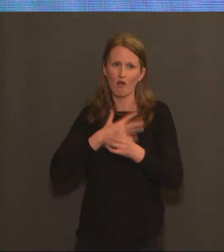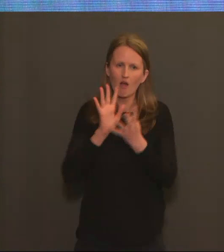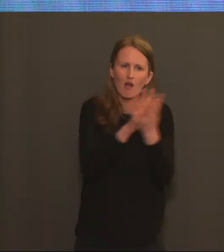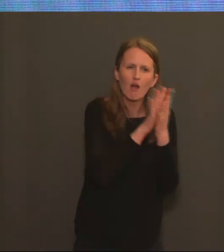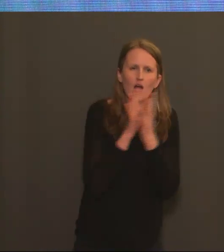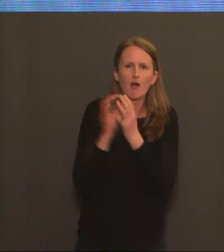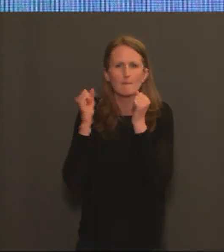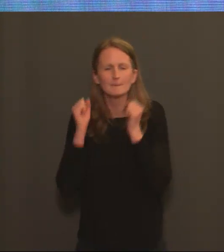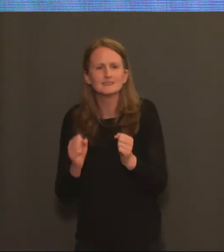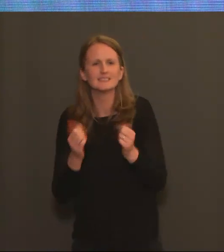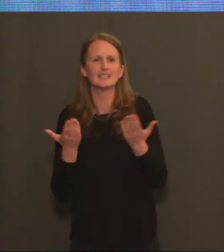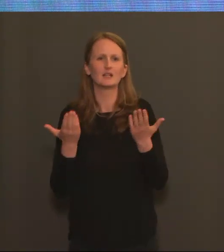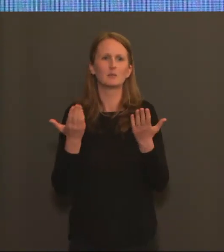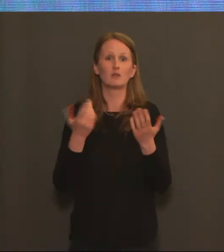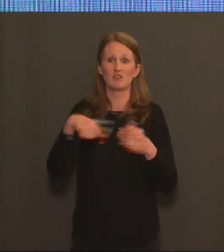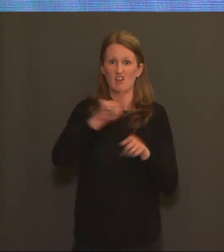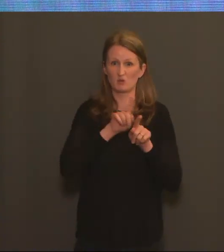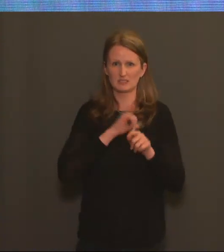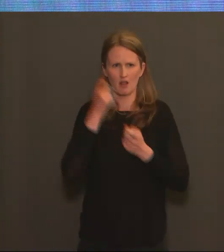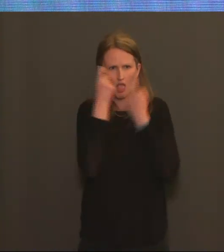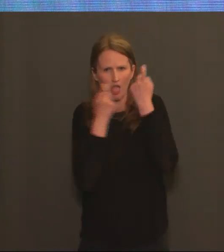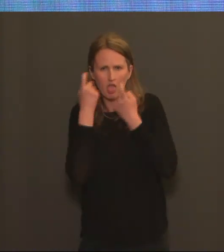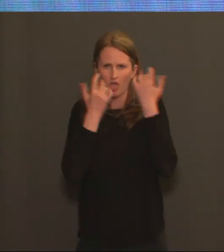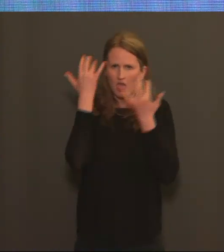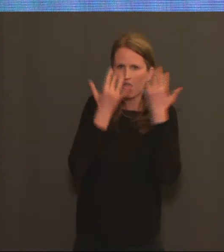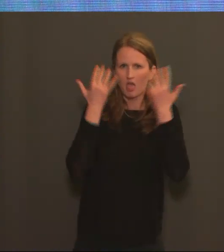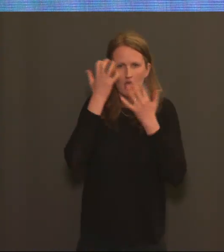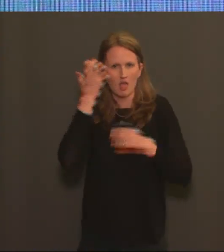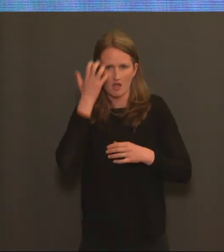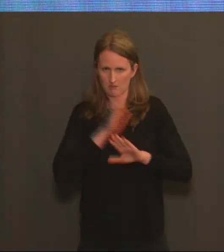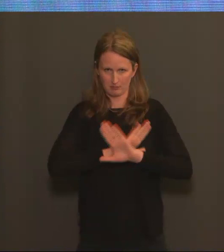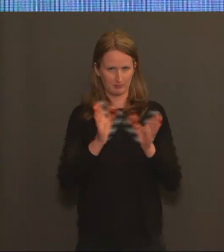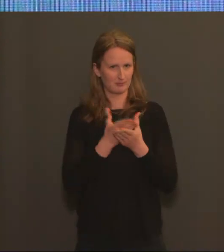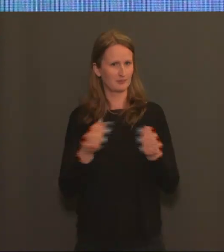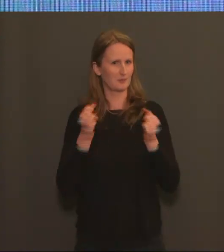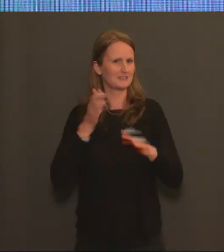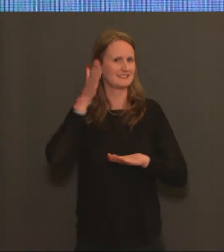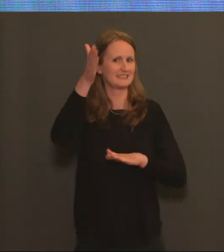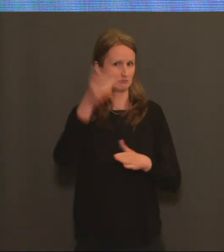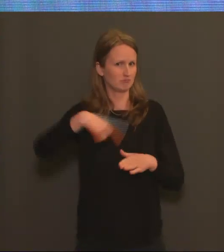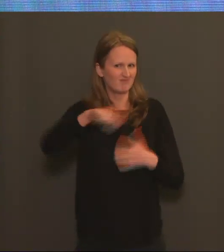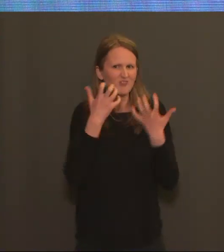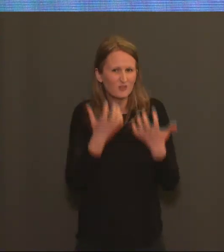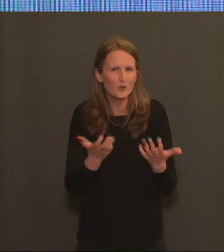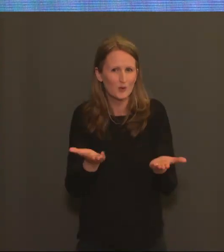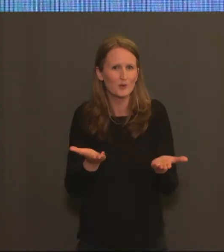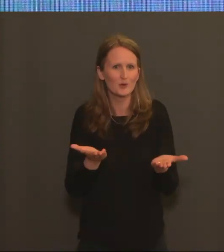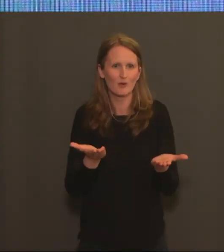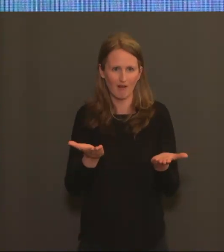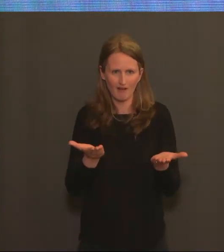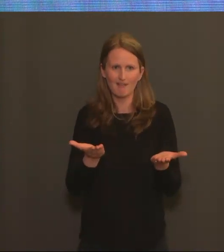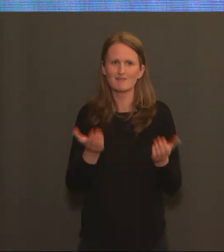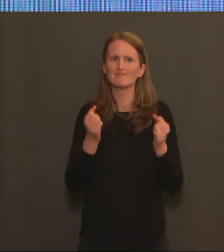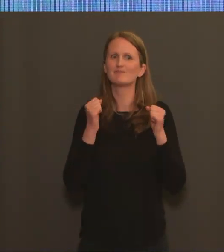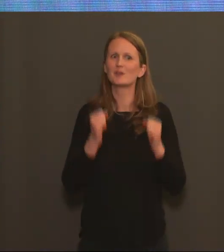Ces chiffres sont la démonstration qu'un retour à la vie normale est non seulement possible, mais qu'il est à